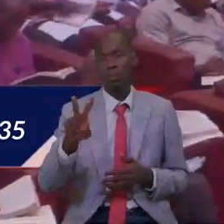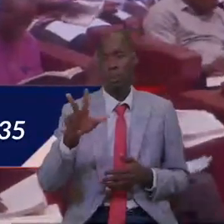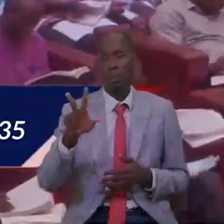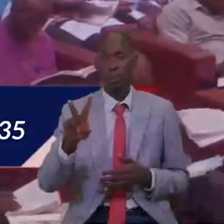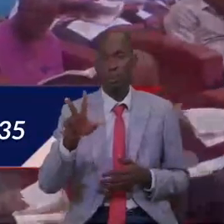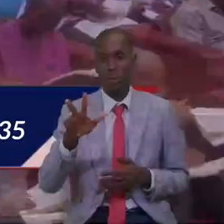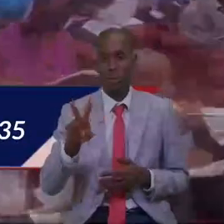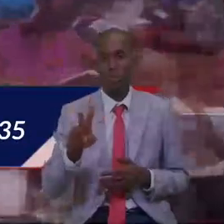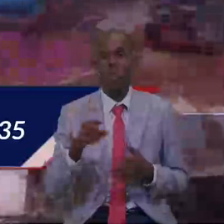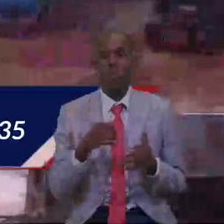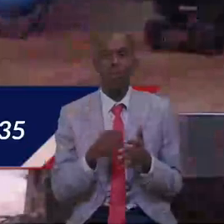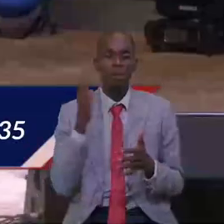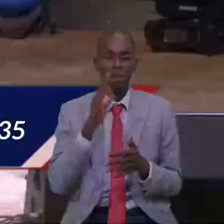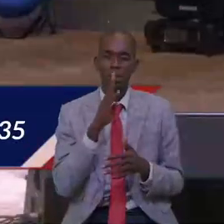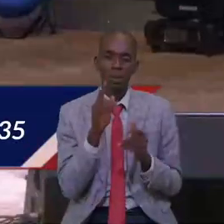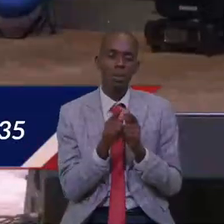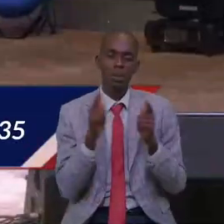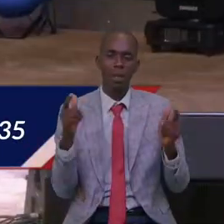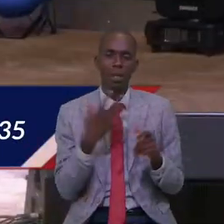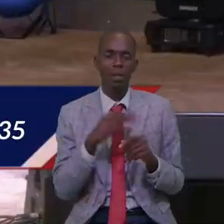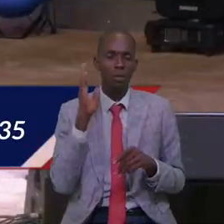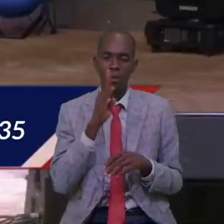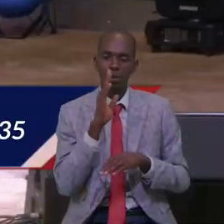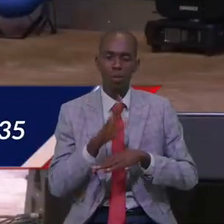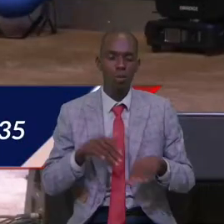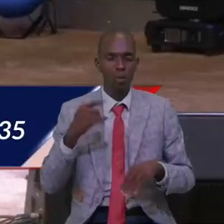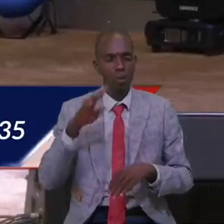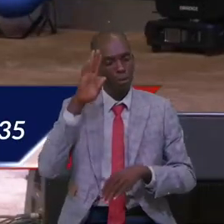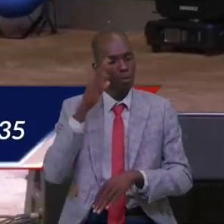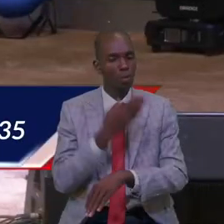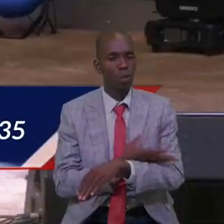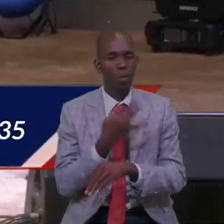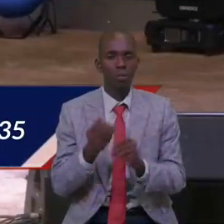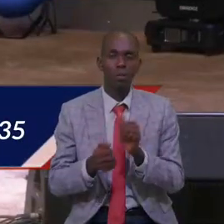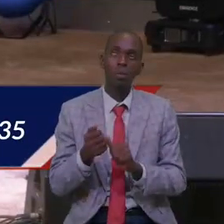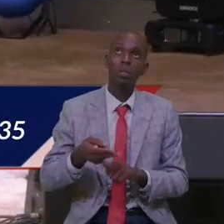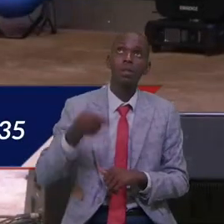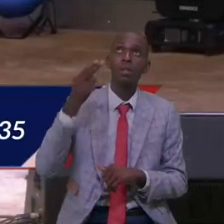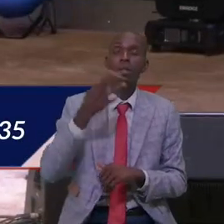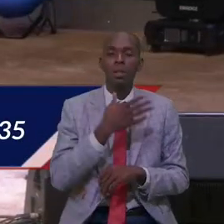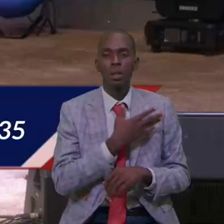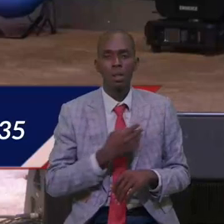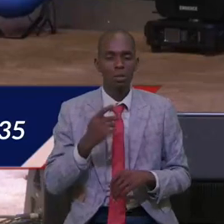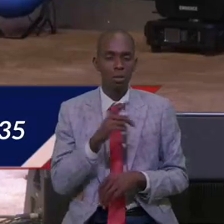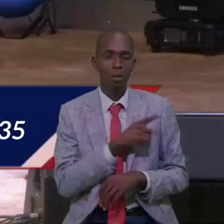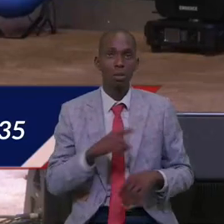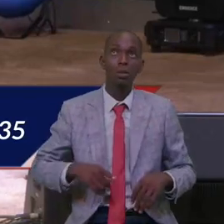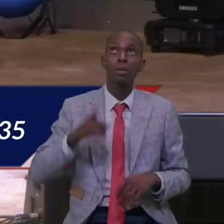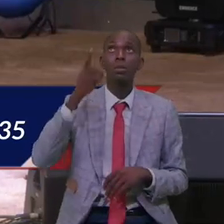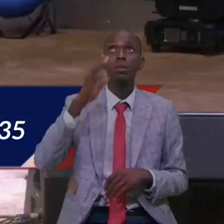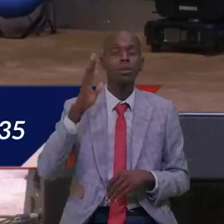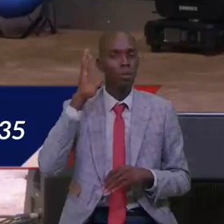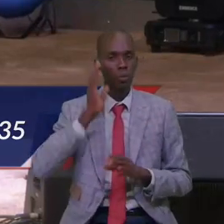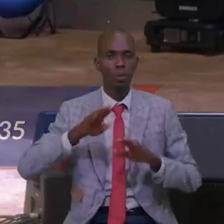Et voici, tu deviendras enceinte et tu enfanteras un fils et tu lui donneras le nom de Jésus. Il sera grand et sera appelé fils